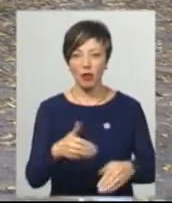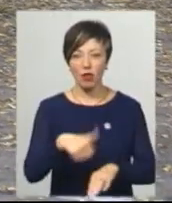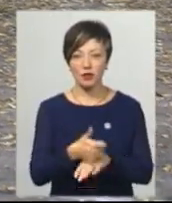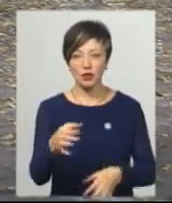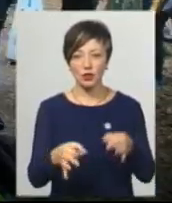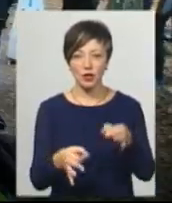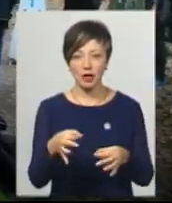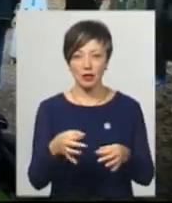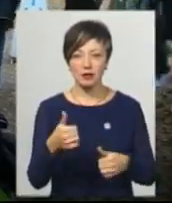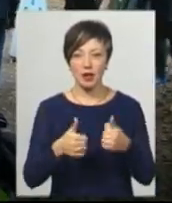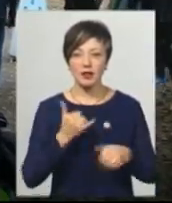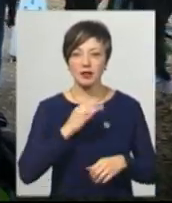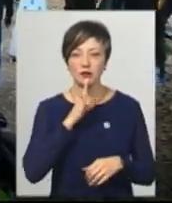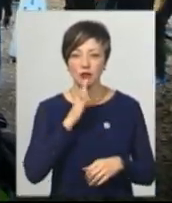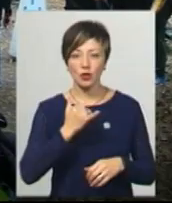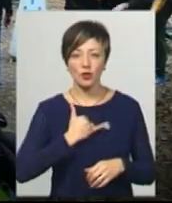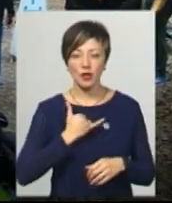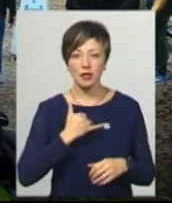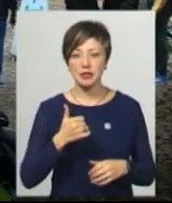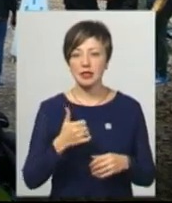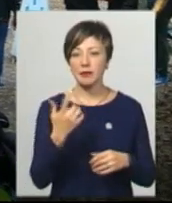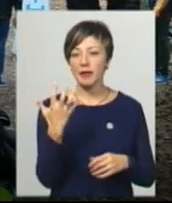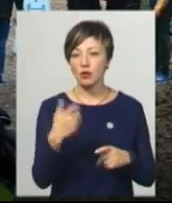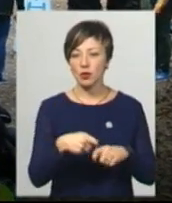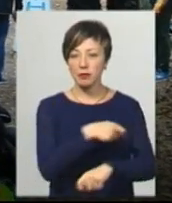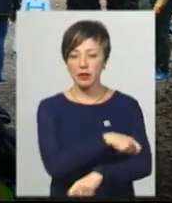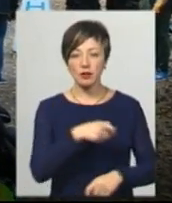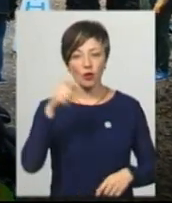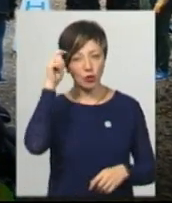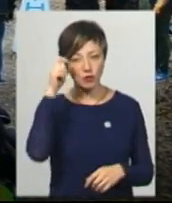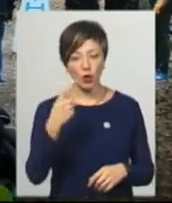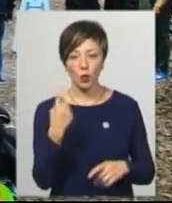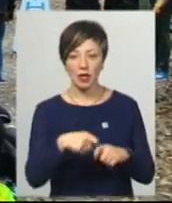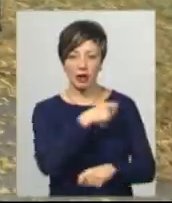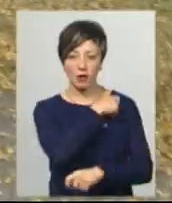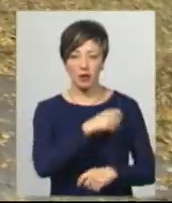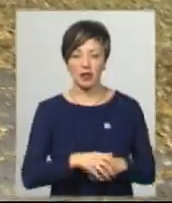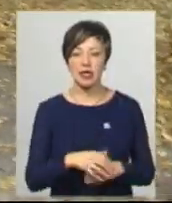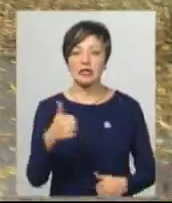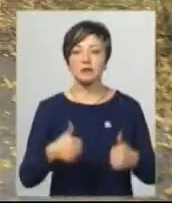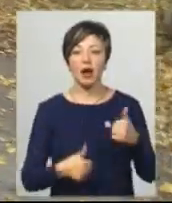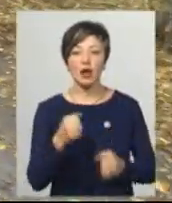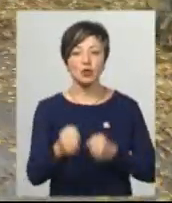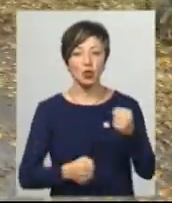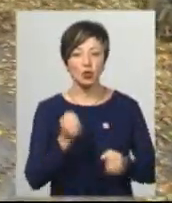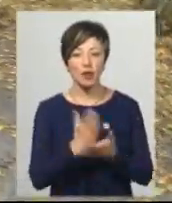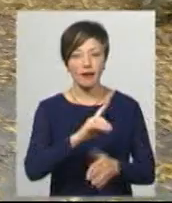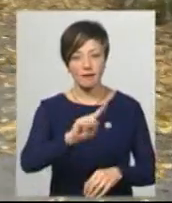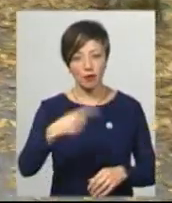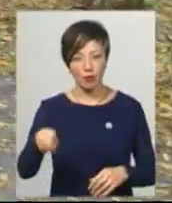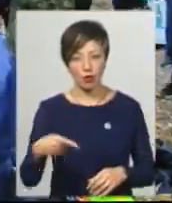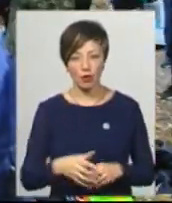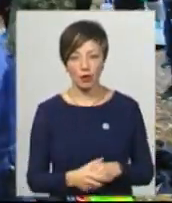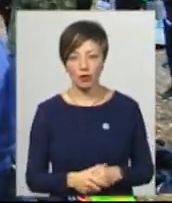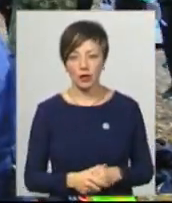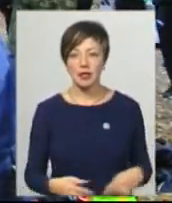Леонід Рибак. Дівчата в нас змагаються на дистанціях 500 метрів, хлопці змагаються на дистанції 1 кілометр. До змагань з кросу є декілька вимог, каже Леонід